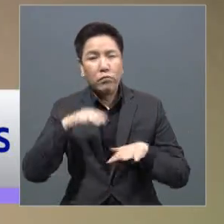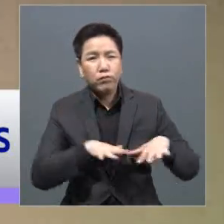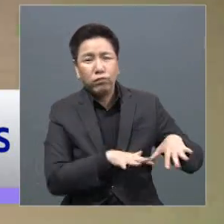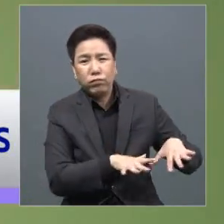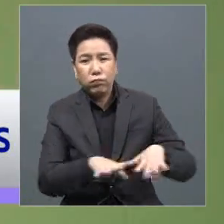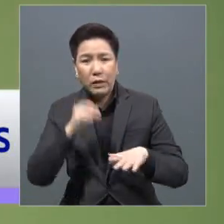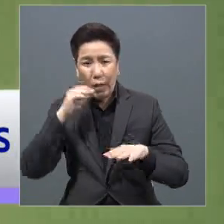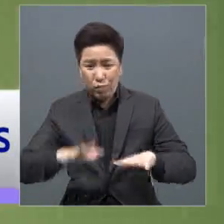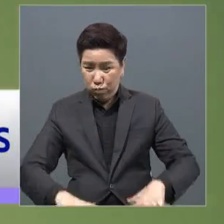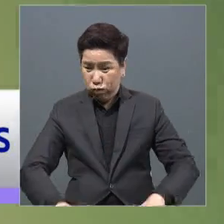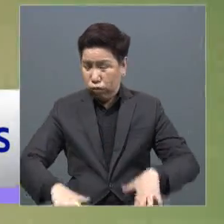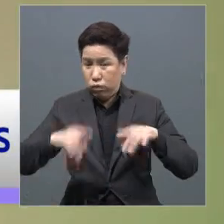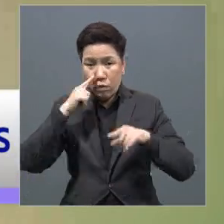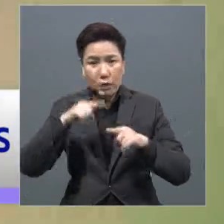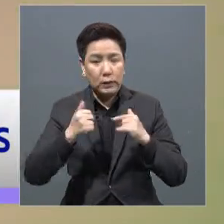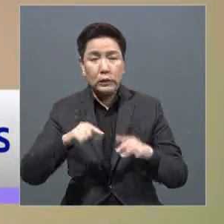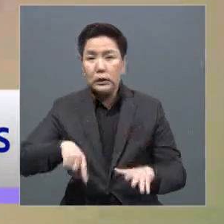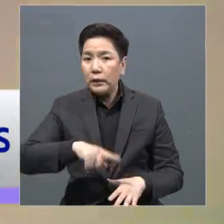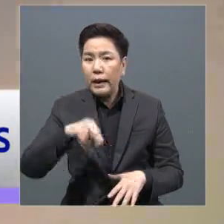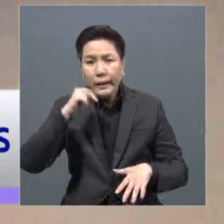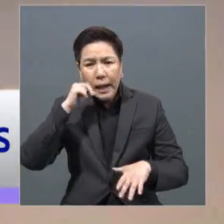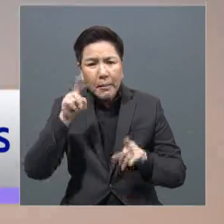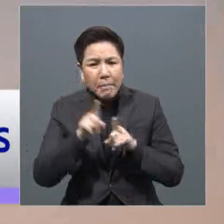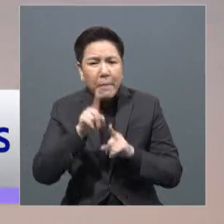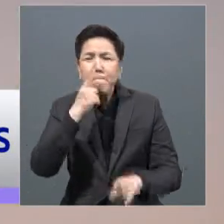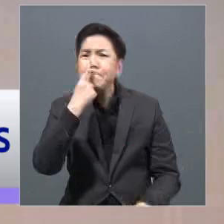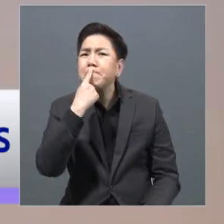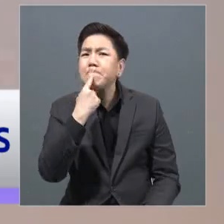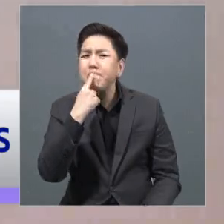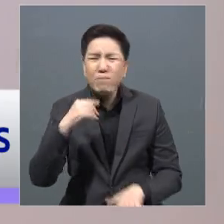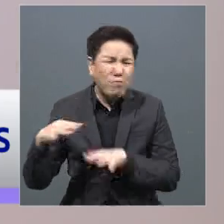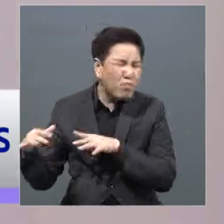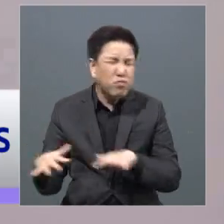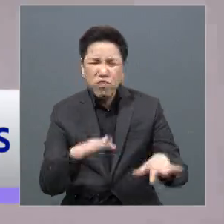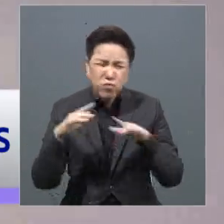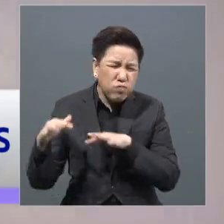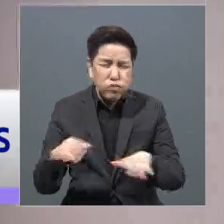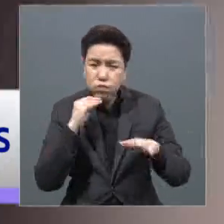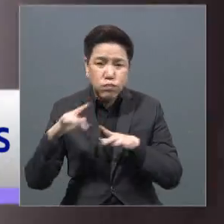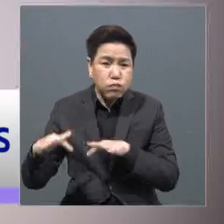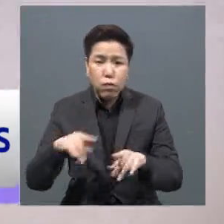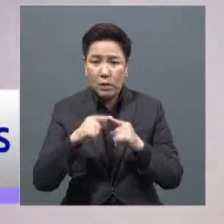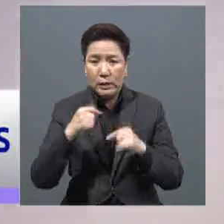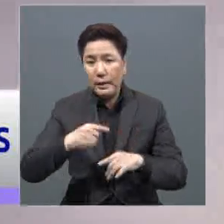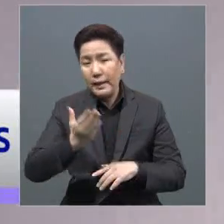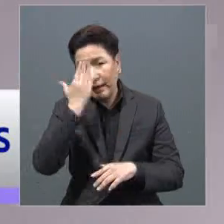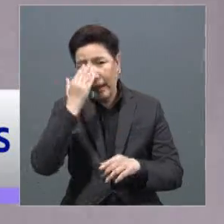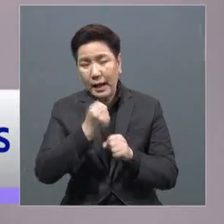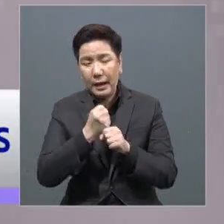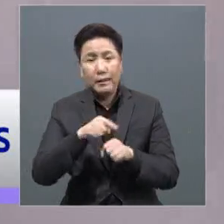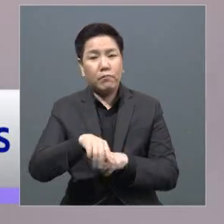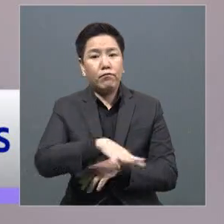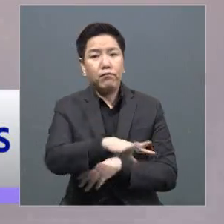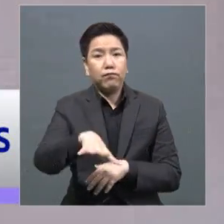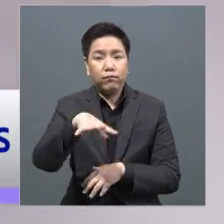ทะลักออกมาจากถ้ำหลวงนะคะลักษณะของน้ำก็คือเป็นสีแดงขุ่นหลแรงเชี่ยวกรากจนถึงด้านหน้าที่ทำการอุทยาน